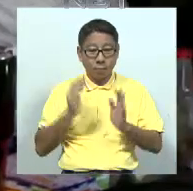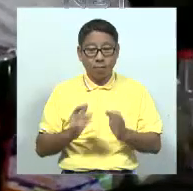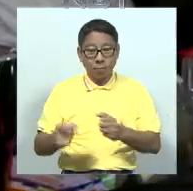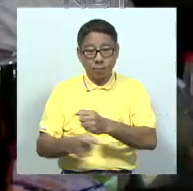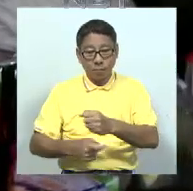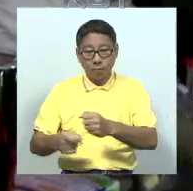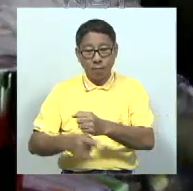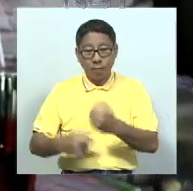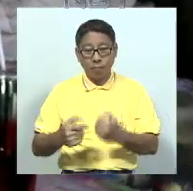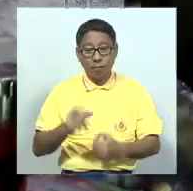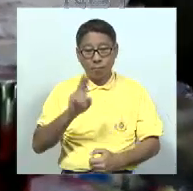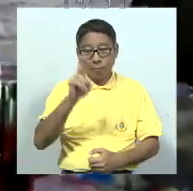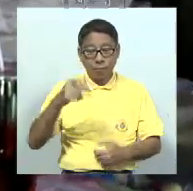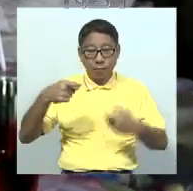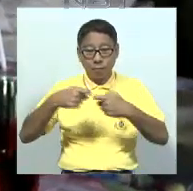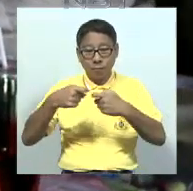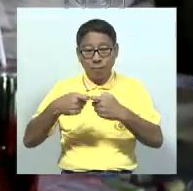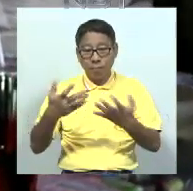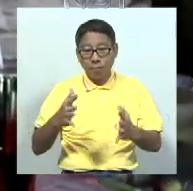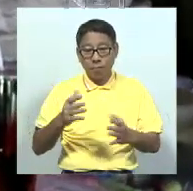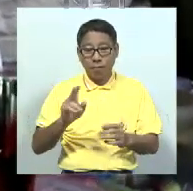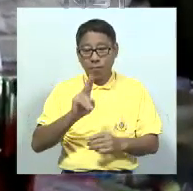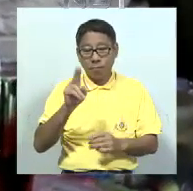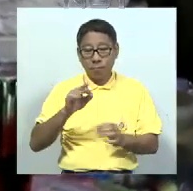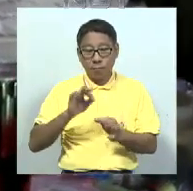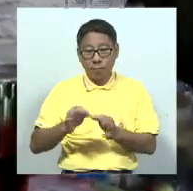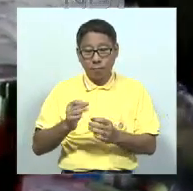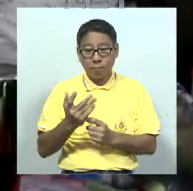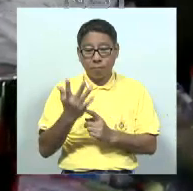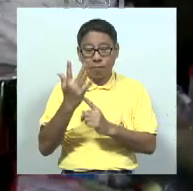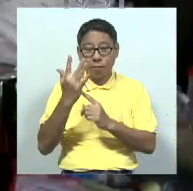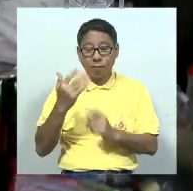เราใช้ไฟจากไหน ก็ไม่ได้ใช้ตะเกียงค่ะ